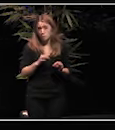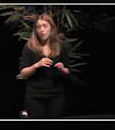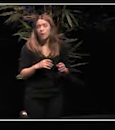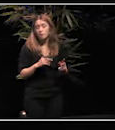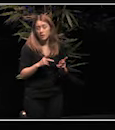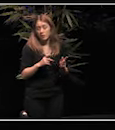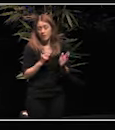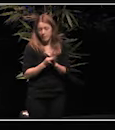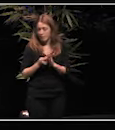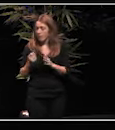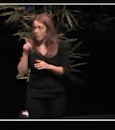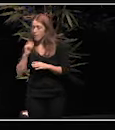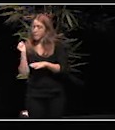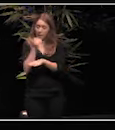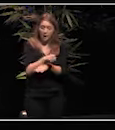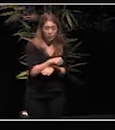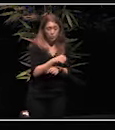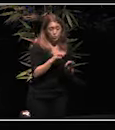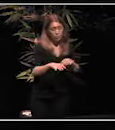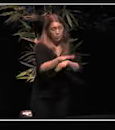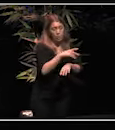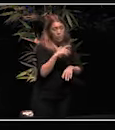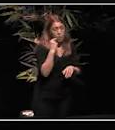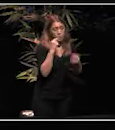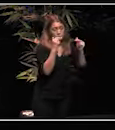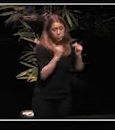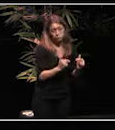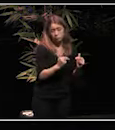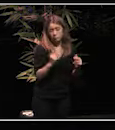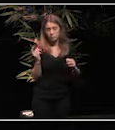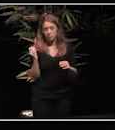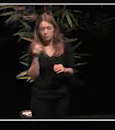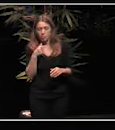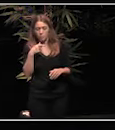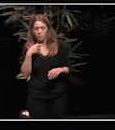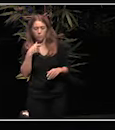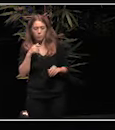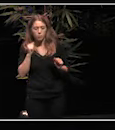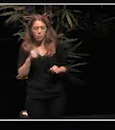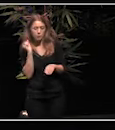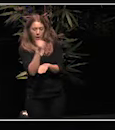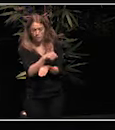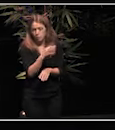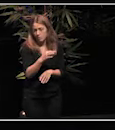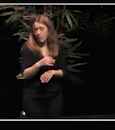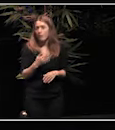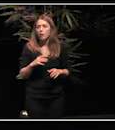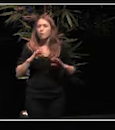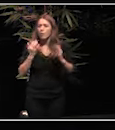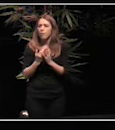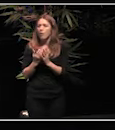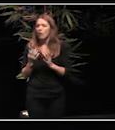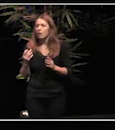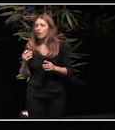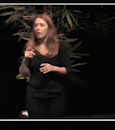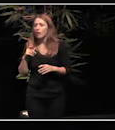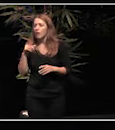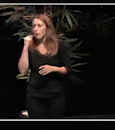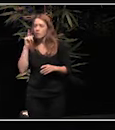femmes. Mais d'un point de vue physiologique, les femmes ne battront jamais les hommes. Ceci étant dit, Nathalie, redis-moi combien tu as fait, par